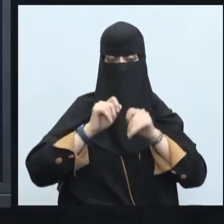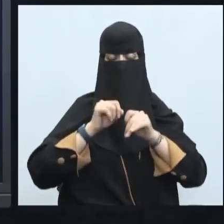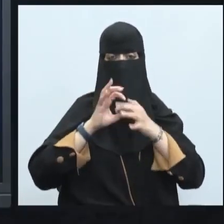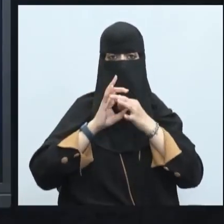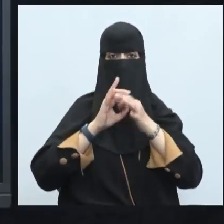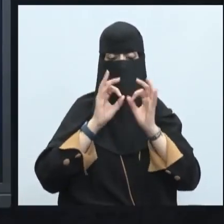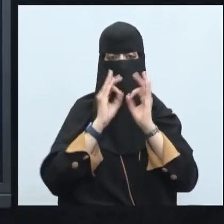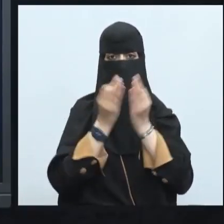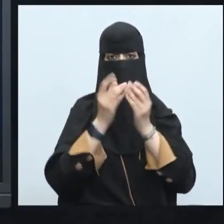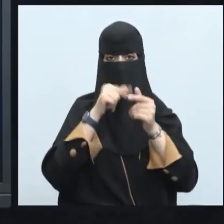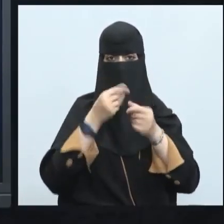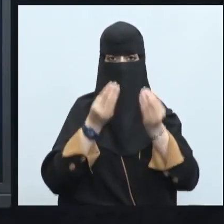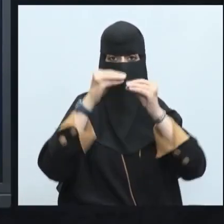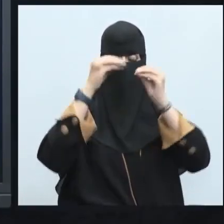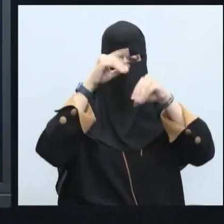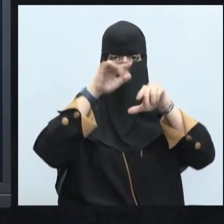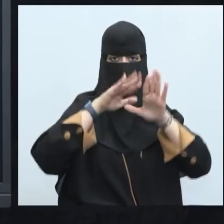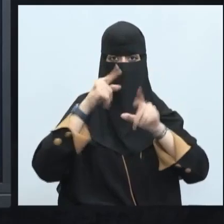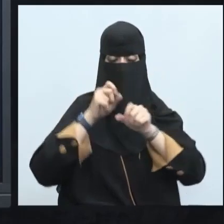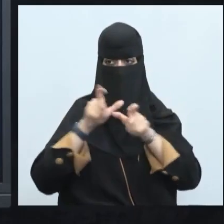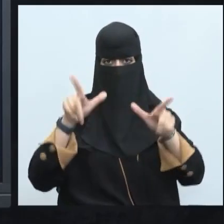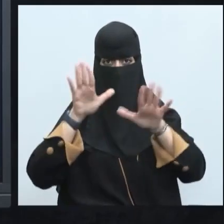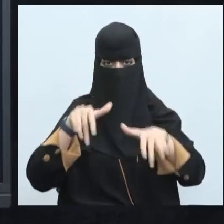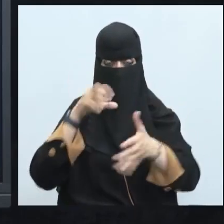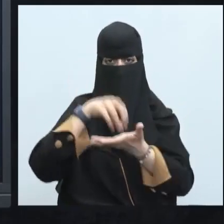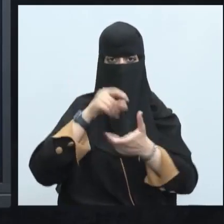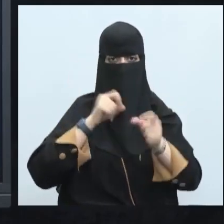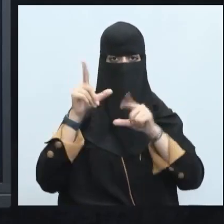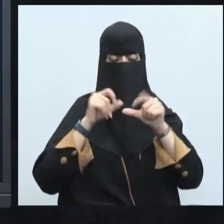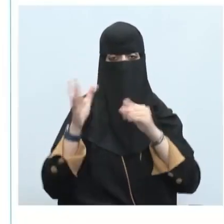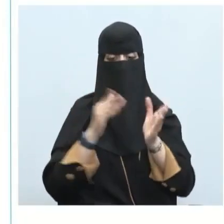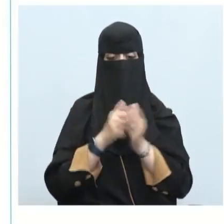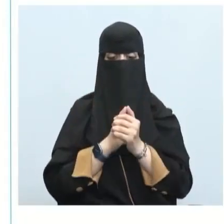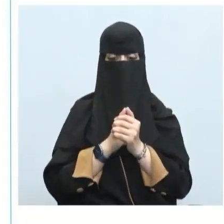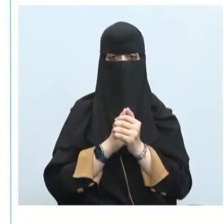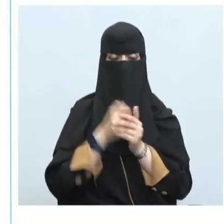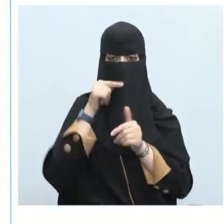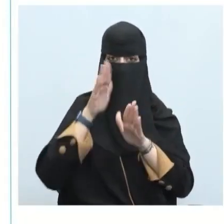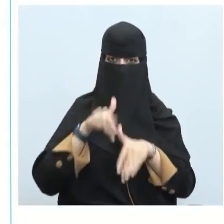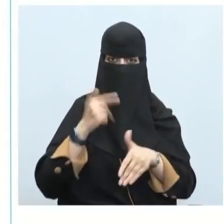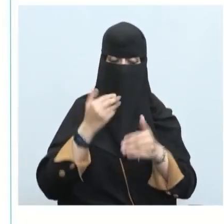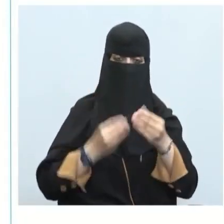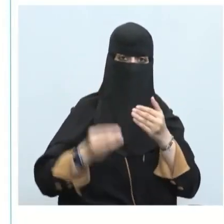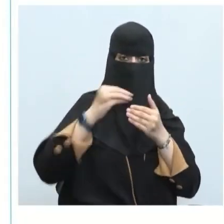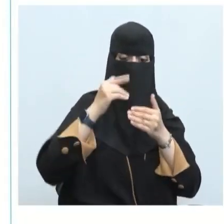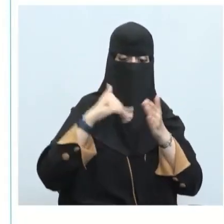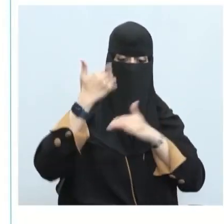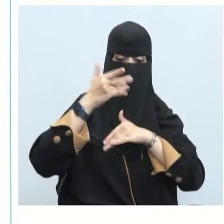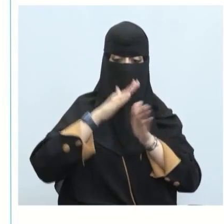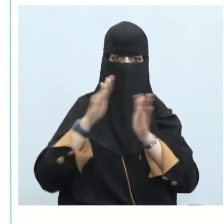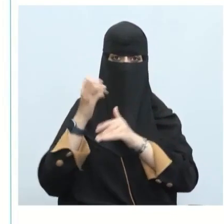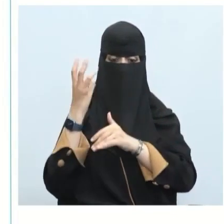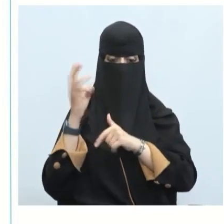التواصل الاجتماعي لزياده او لنشر الموقع الكتروني اذا الخطوه التاليه بعد